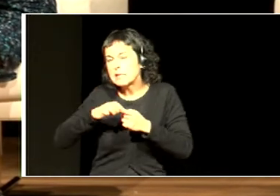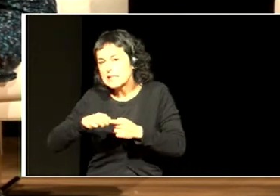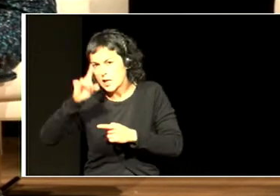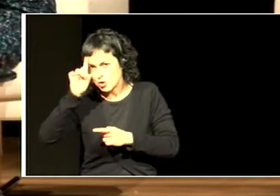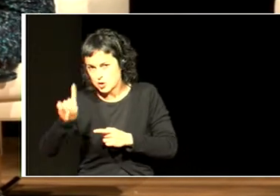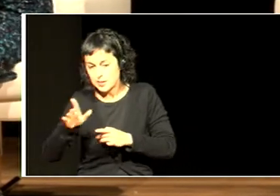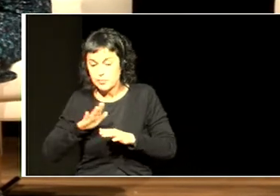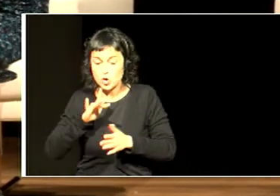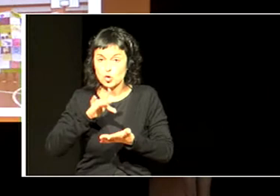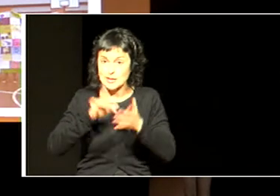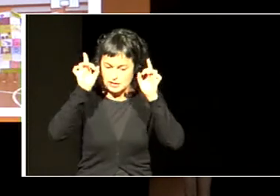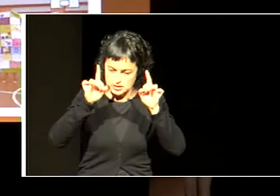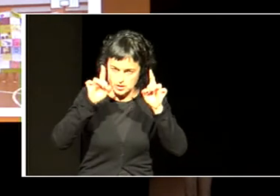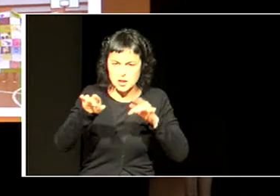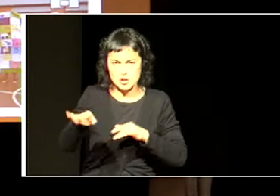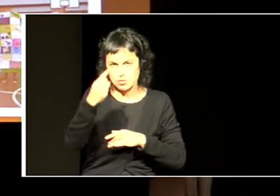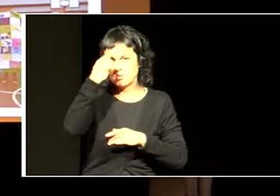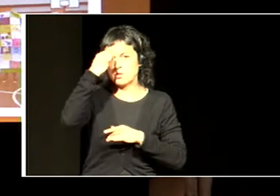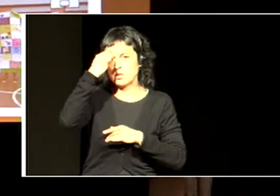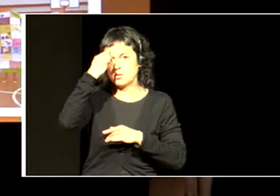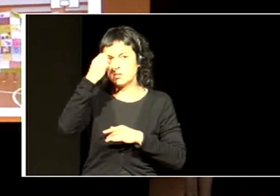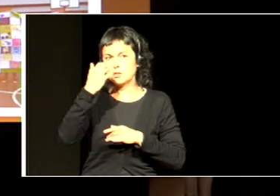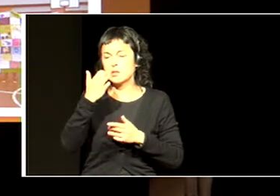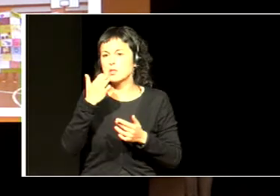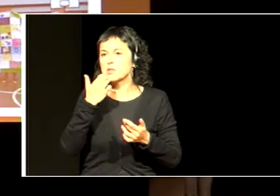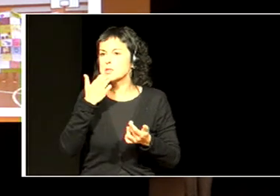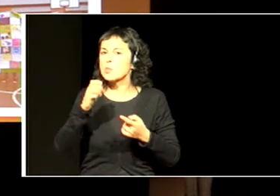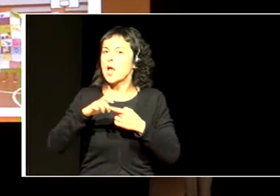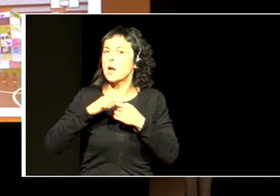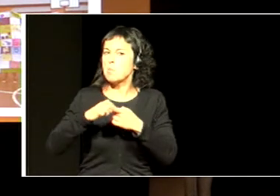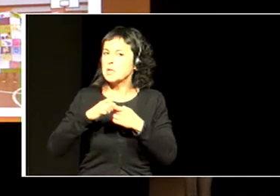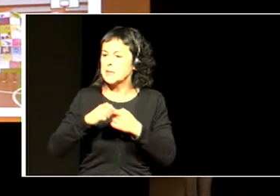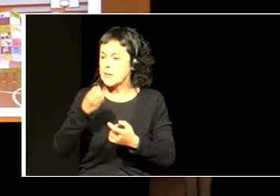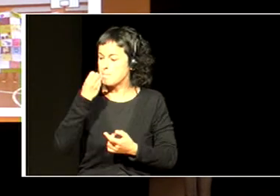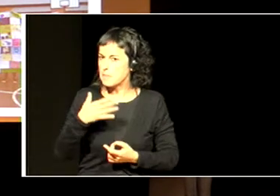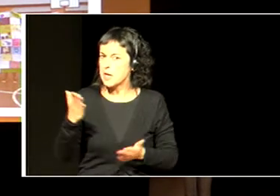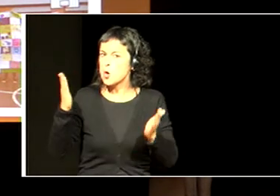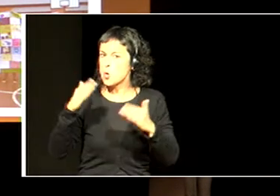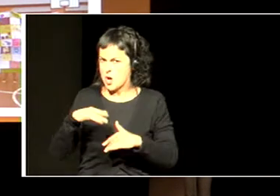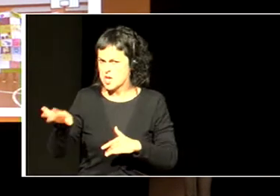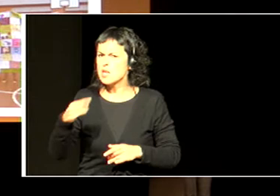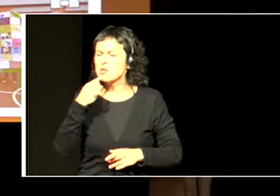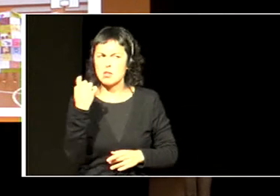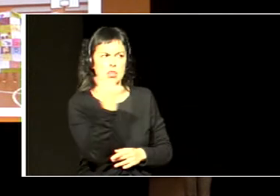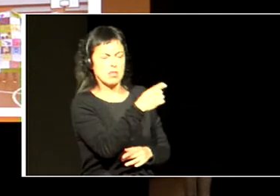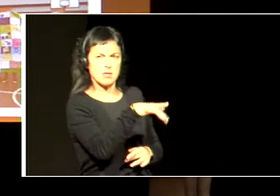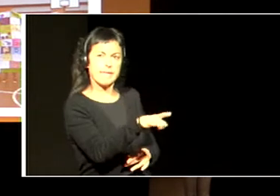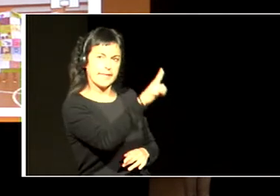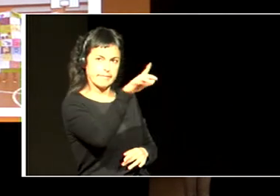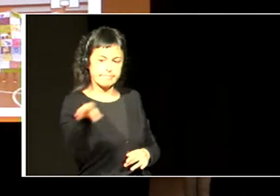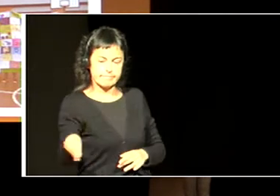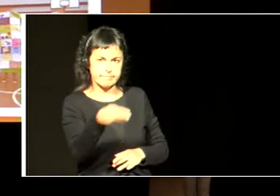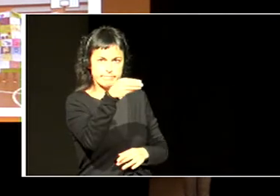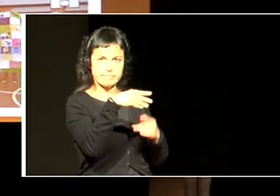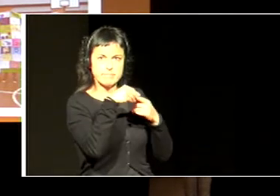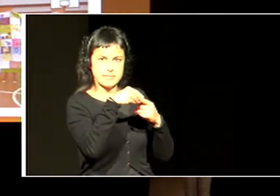badute material desegokia, aipatzea ere hori ez dela egokiena. Eta